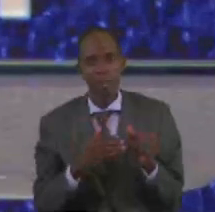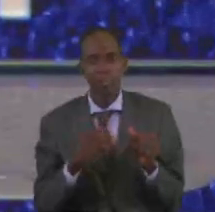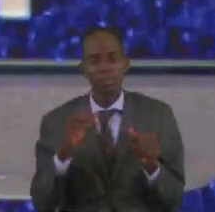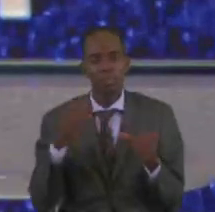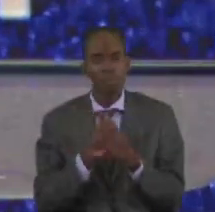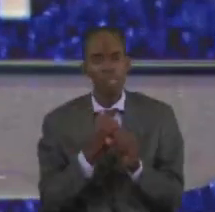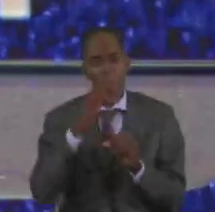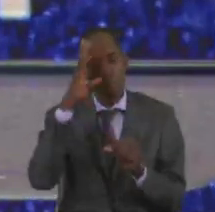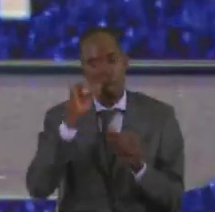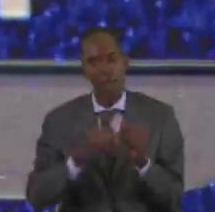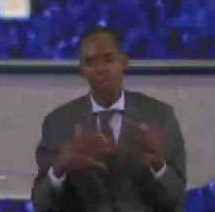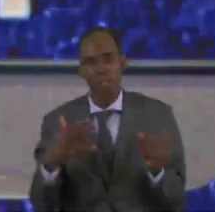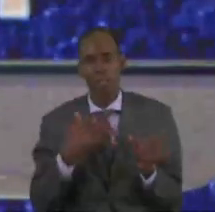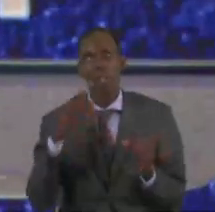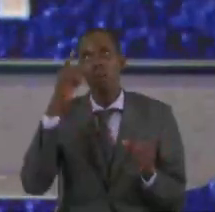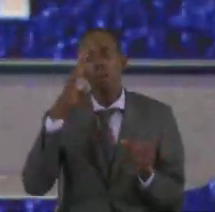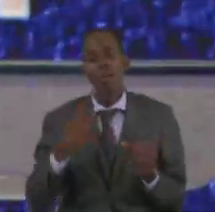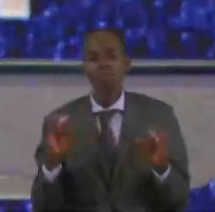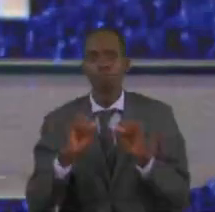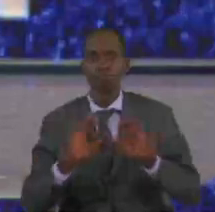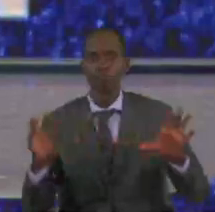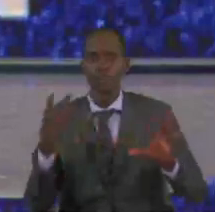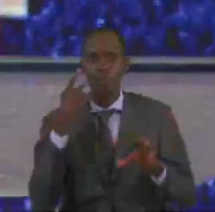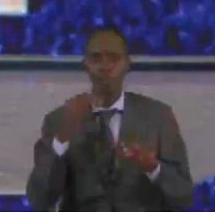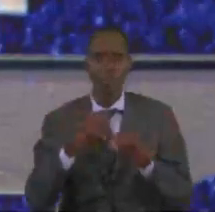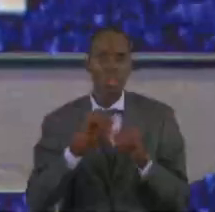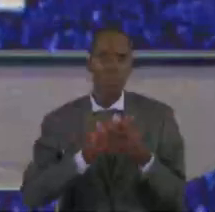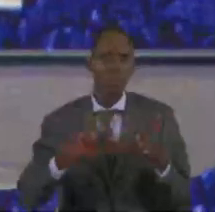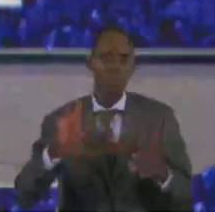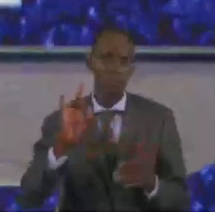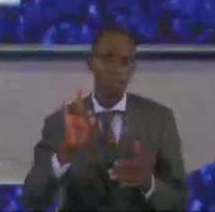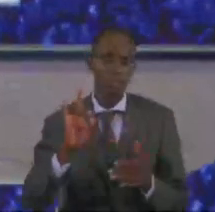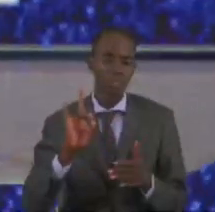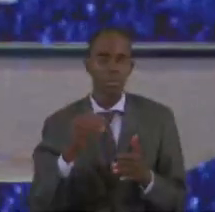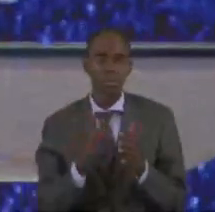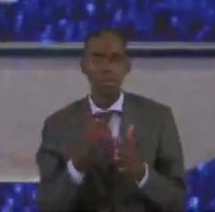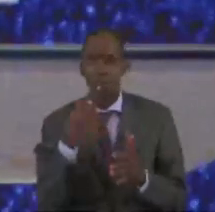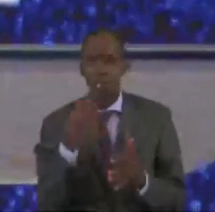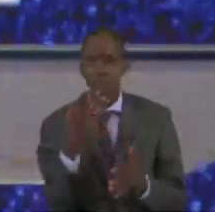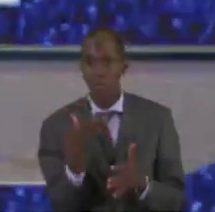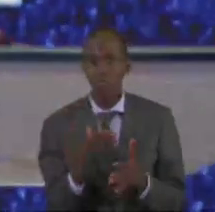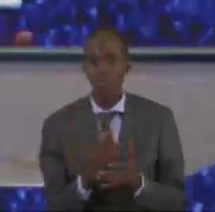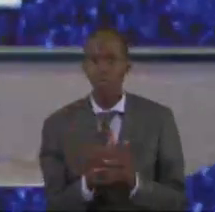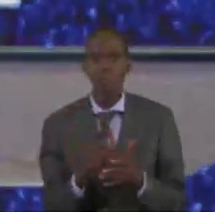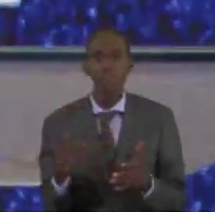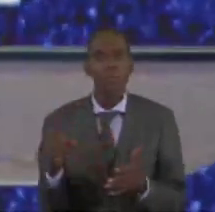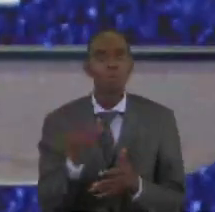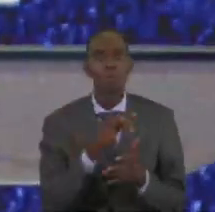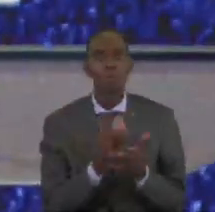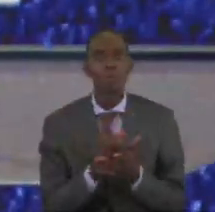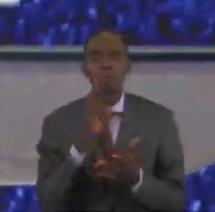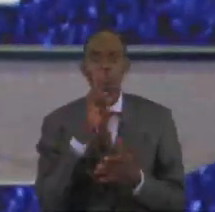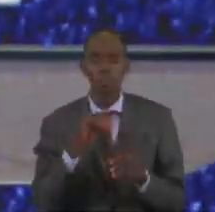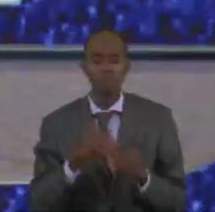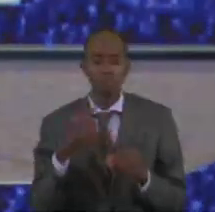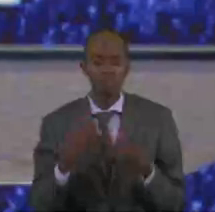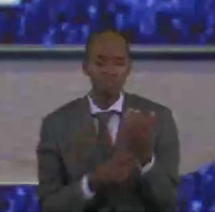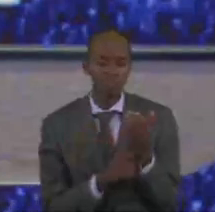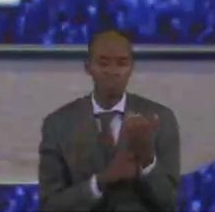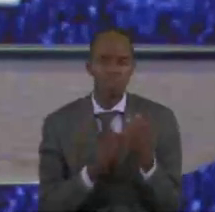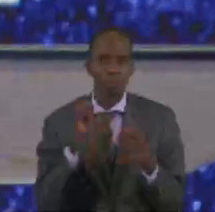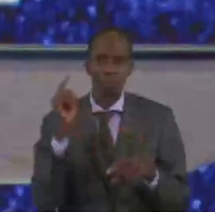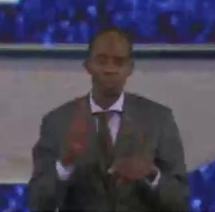faire de Dieu un rien. Verset 8. 8 nous dit, or ceux qui vivent selon